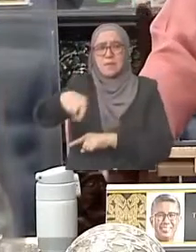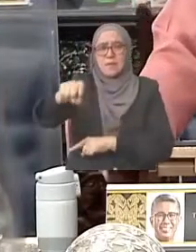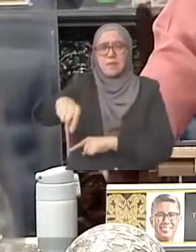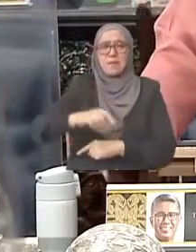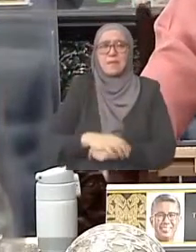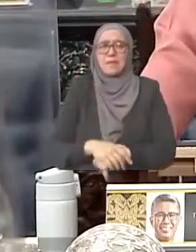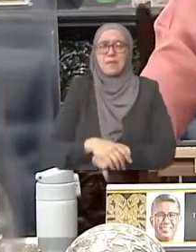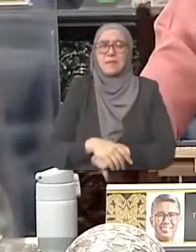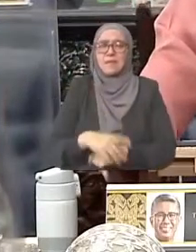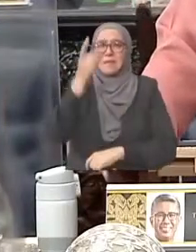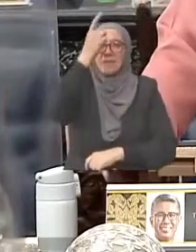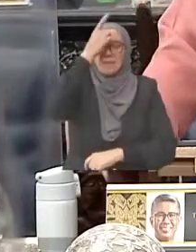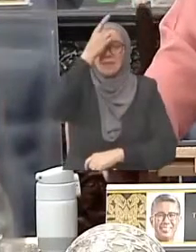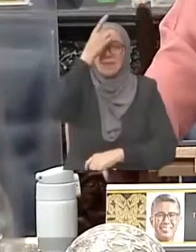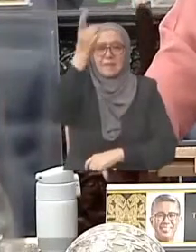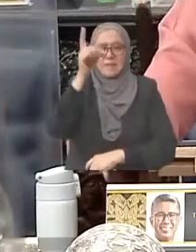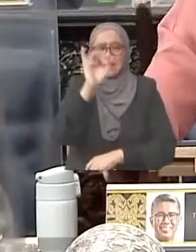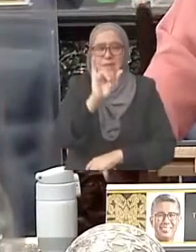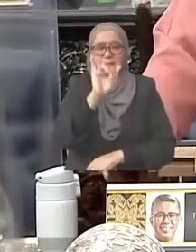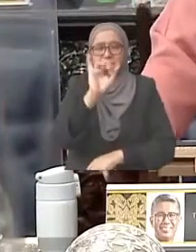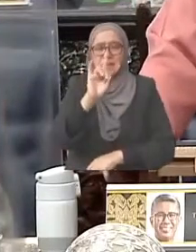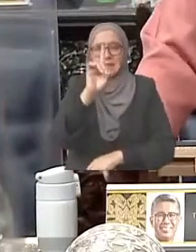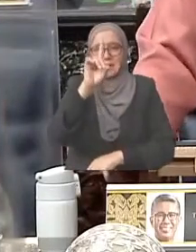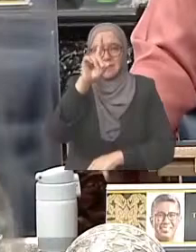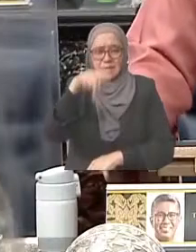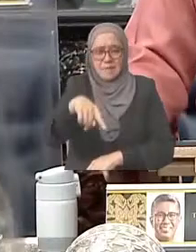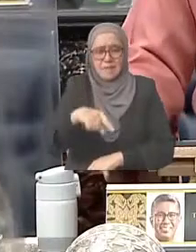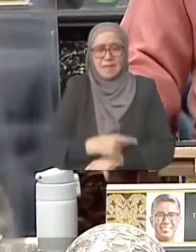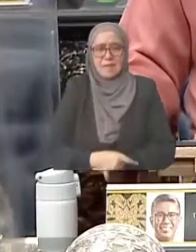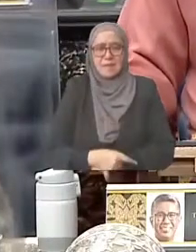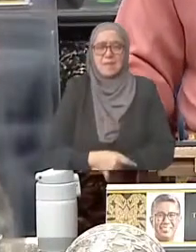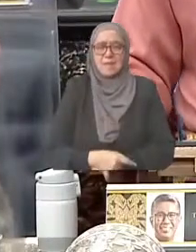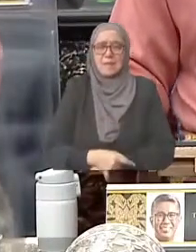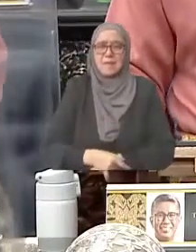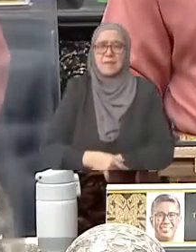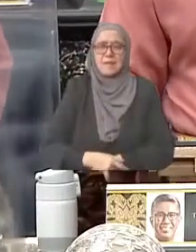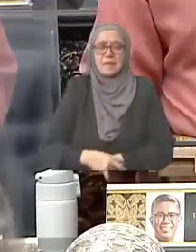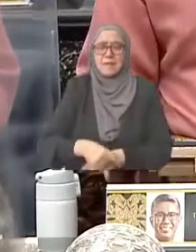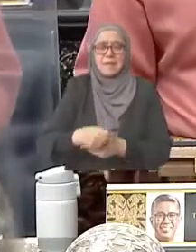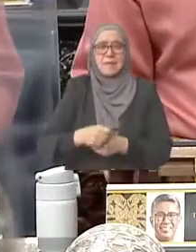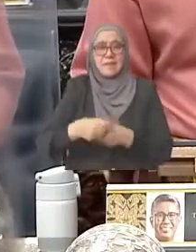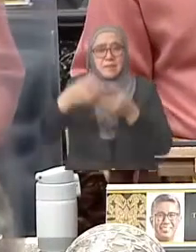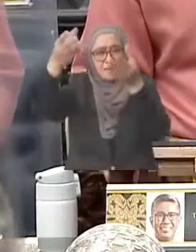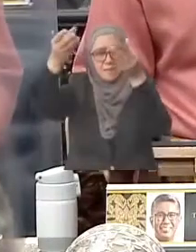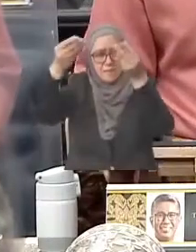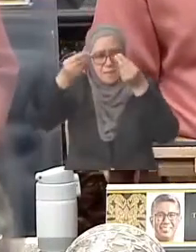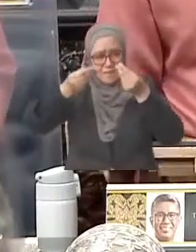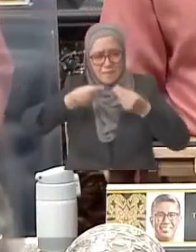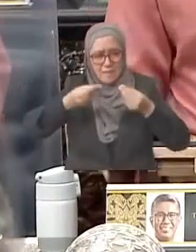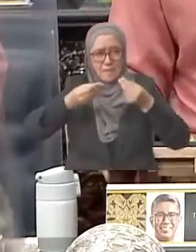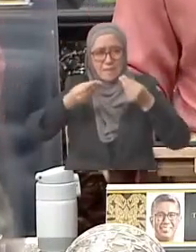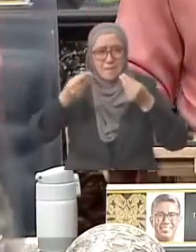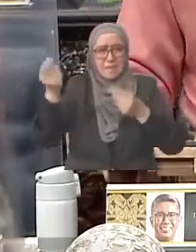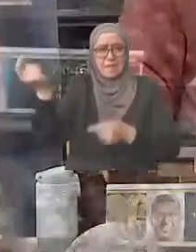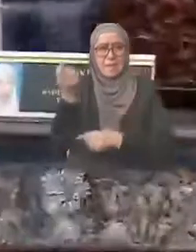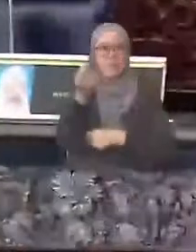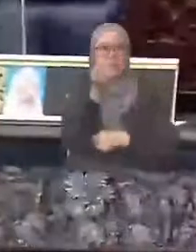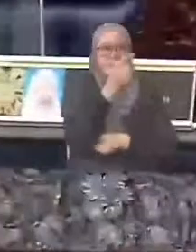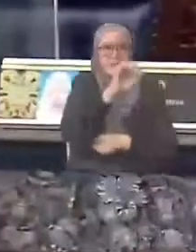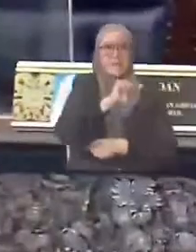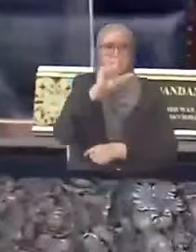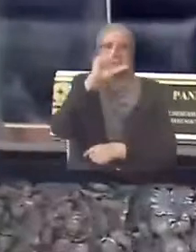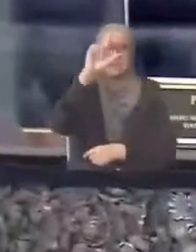betul mengambil Ibrah firman Allah subhanahu wa taala dalam surah al-baqarah ayat 22 ratus dua puluh